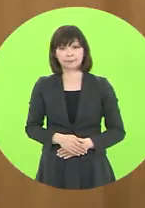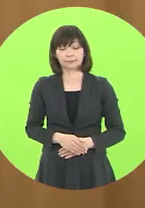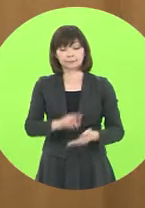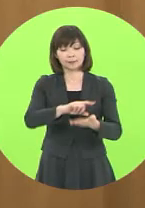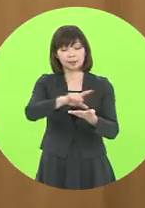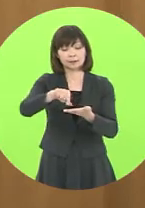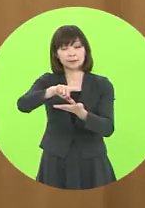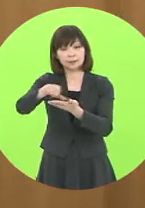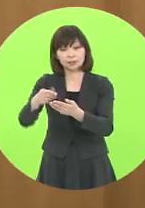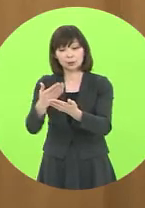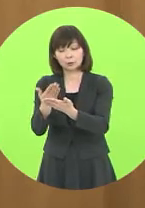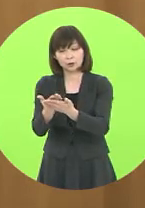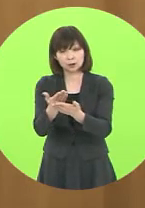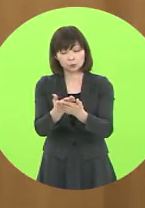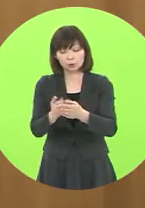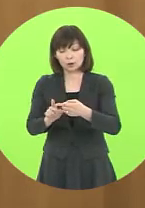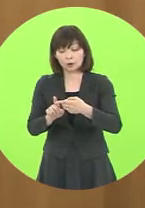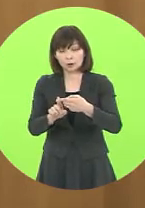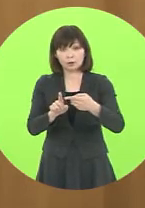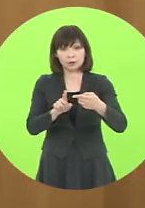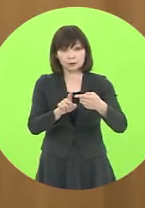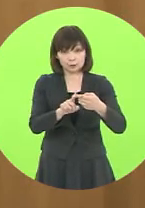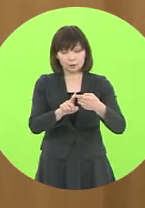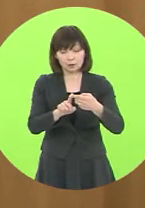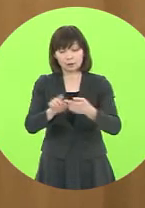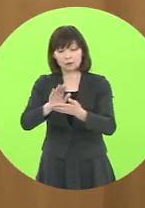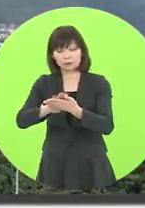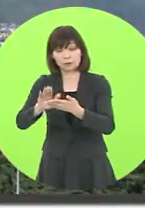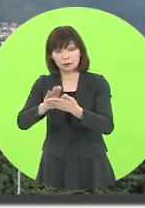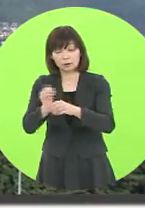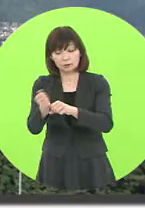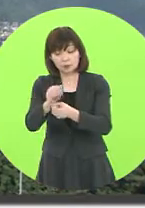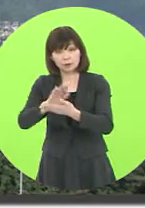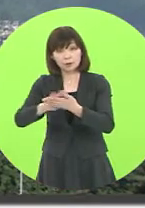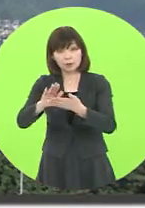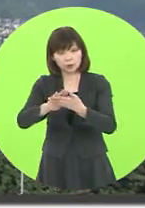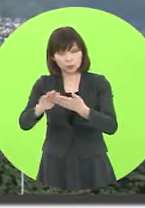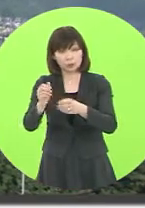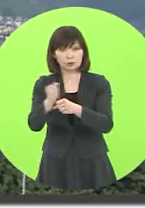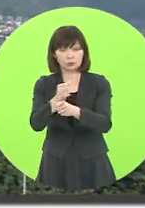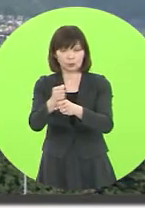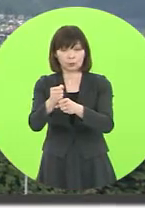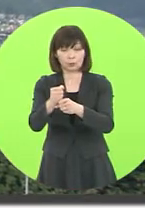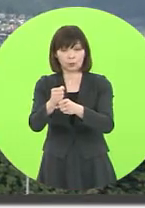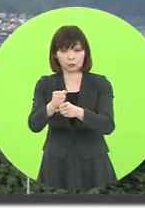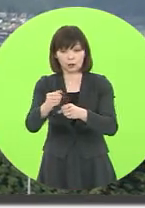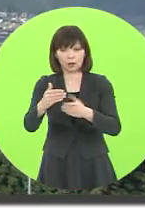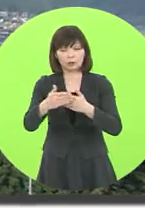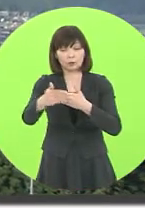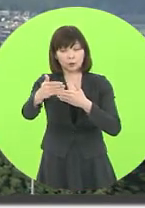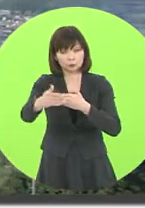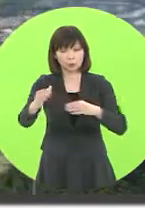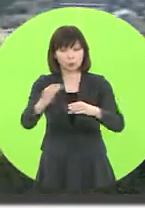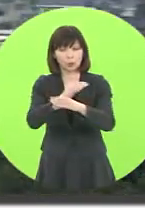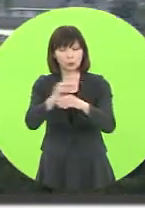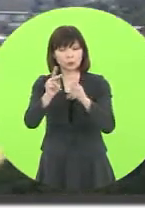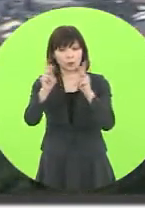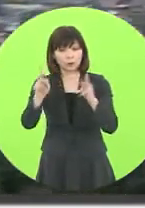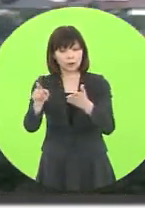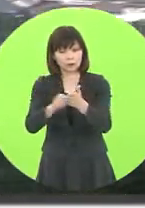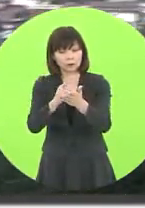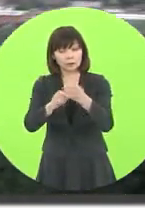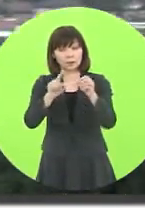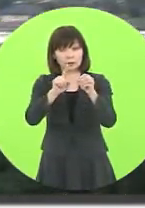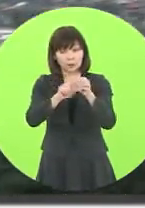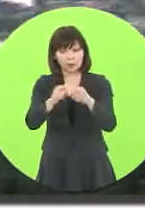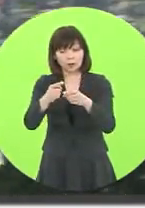地域のニーズに応じ、再生改良事業により当面の交通課題を解消できる程度の局所的な